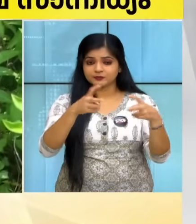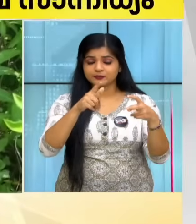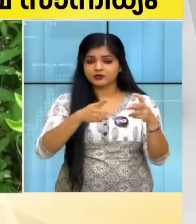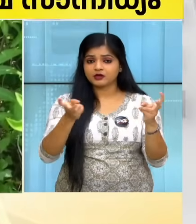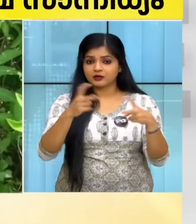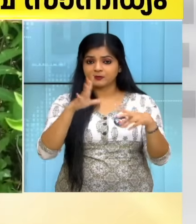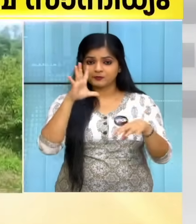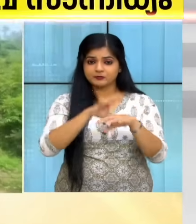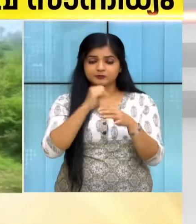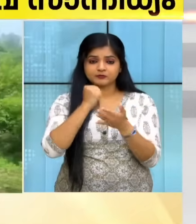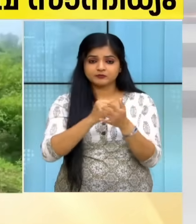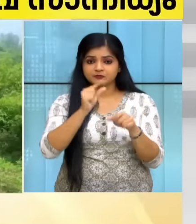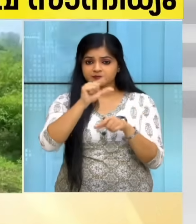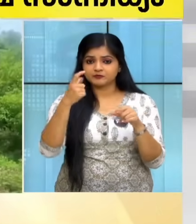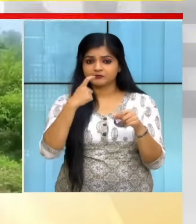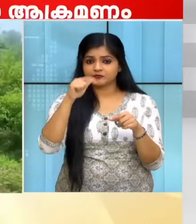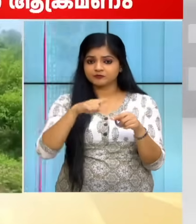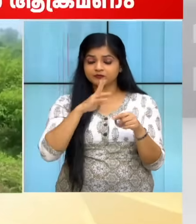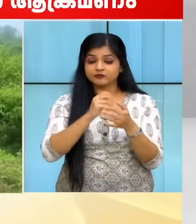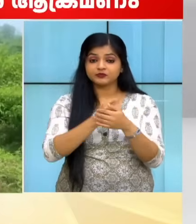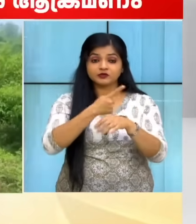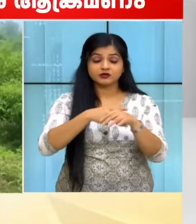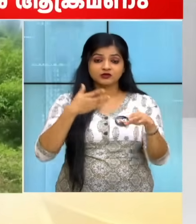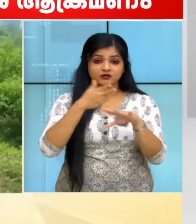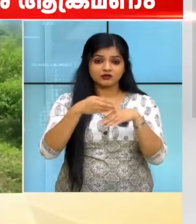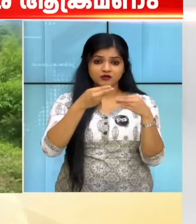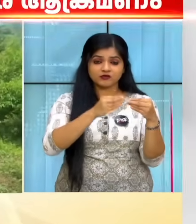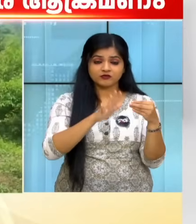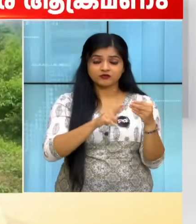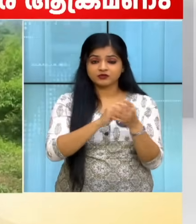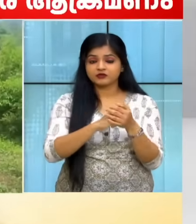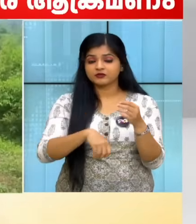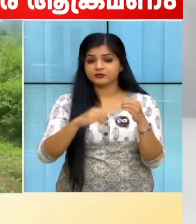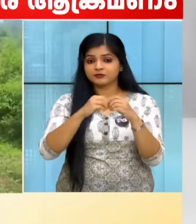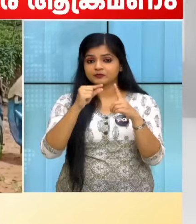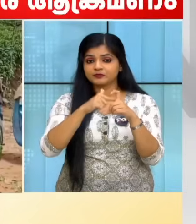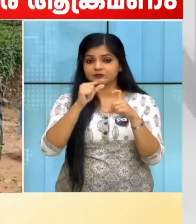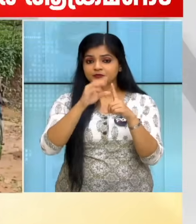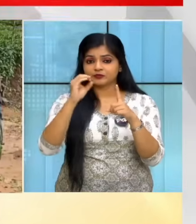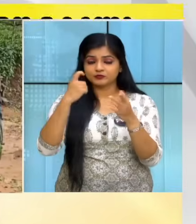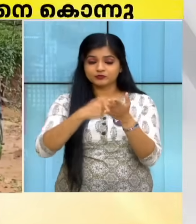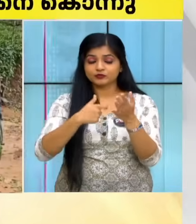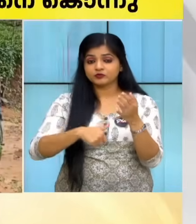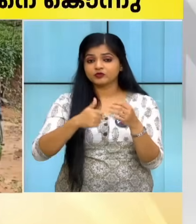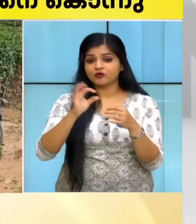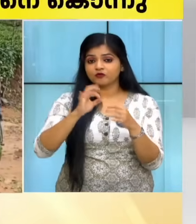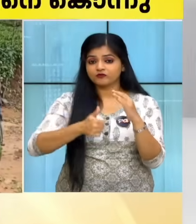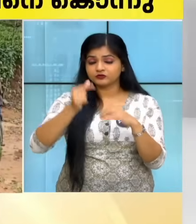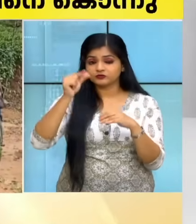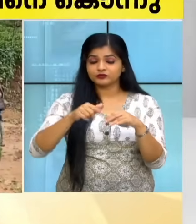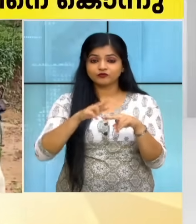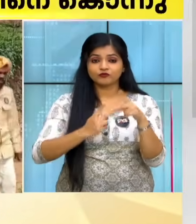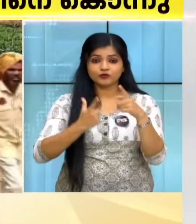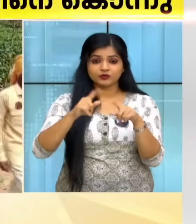മേഖലയിലുള്ളവർ ഉന്നയിക്കുന്നത്. ഈ കടുവയുടെ ആക്രമണം ഉണ്ടായ ഉടൻ തന്നെ ബേഗൂർ റേഞ്ച് ഓഫീസർ കെ രാകേഷിന്റെ നേതൃത്വത്തിലുള്ള വനംവകുപ്പ് ജീവനക്കാർ